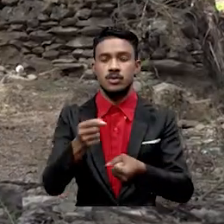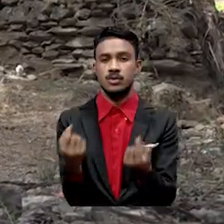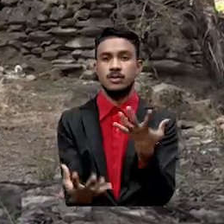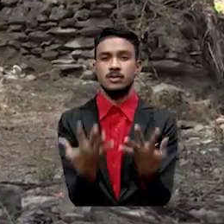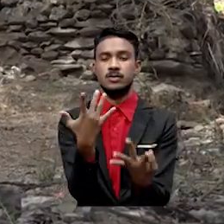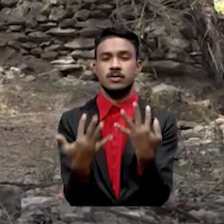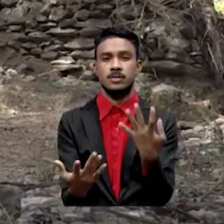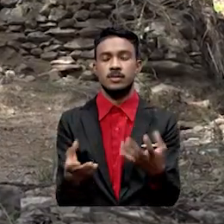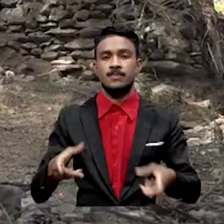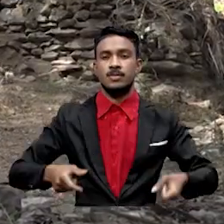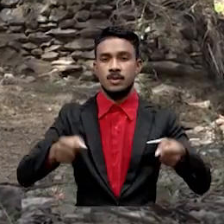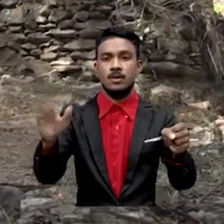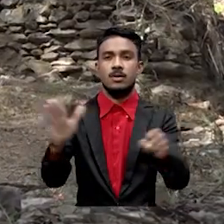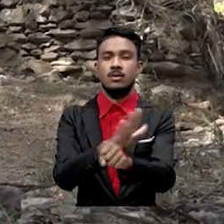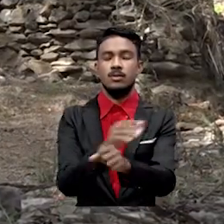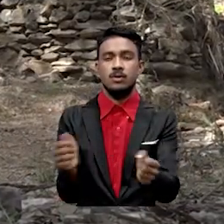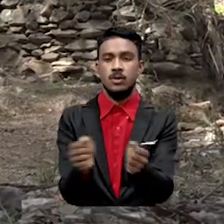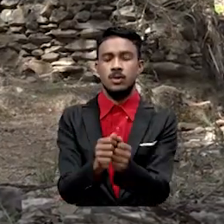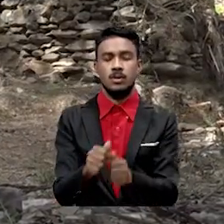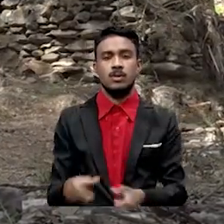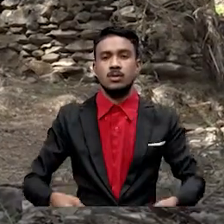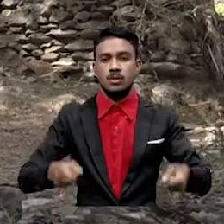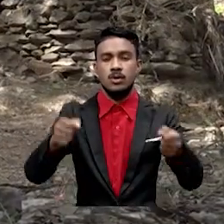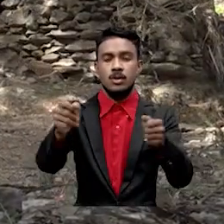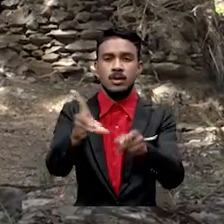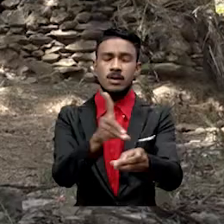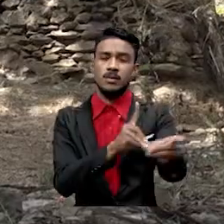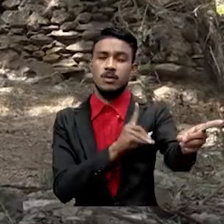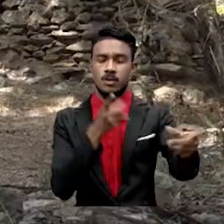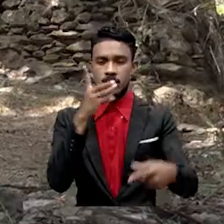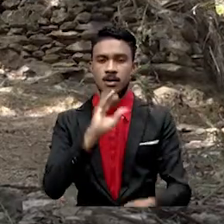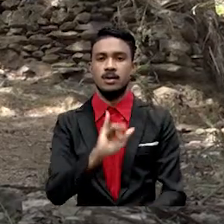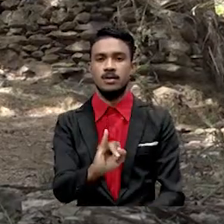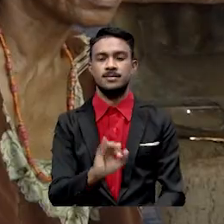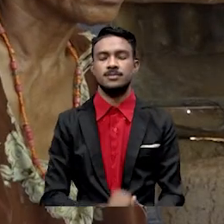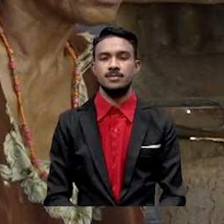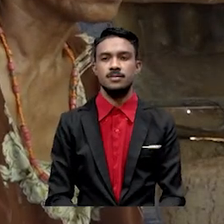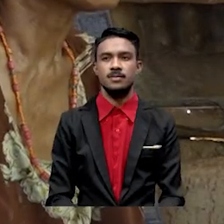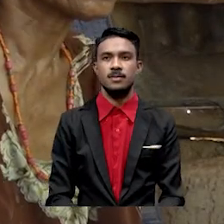na kono ne behulang ho distanse dok ba cidade dile.